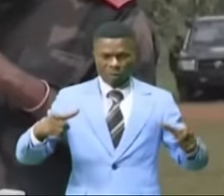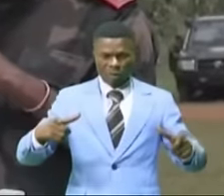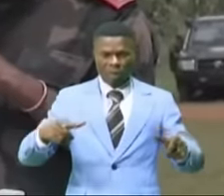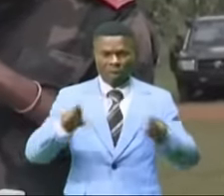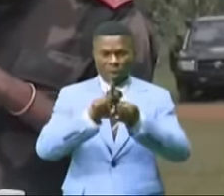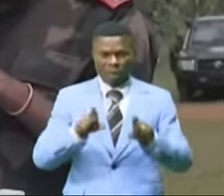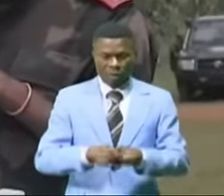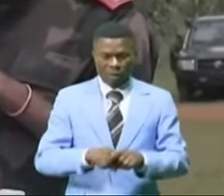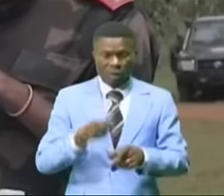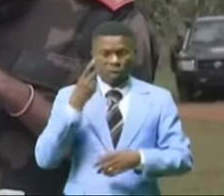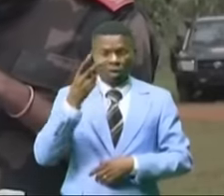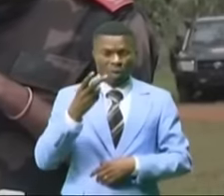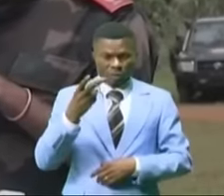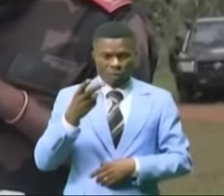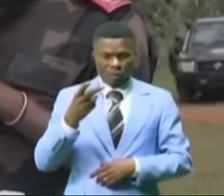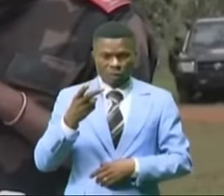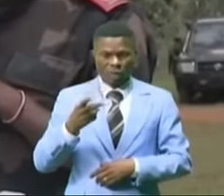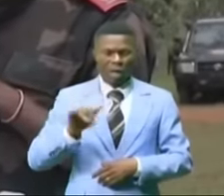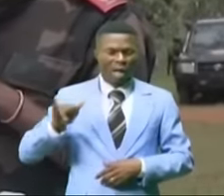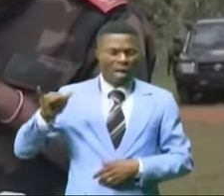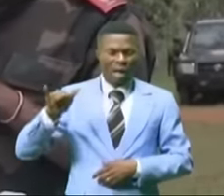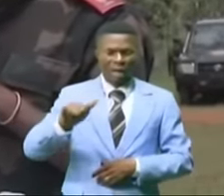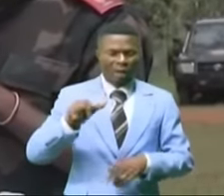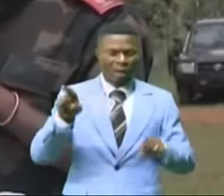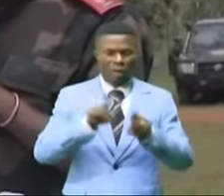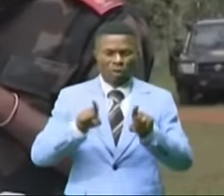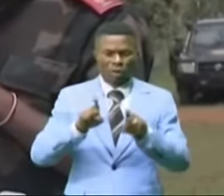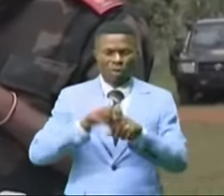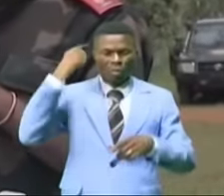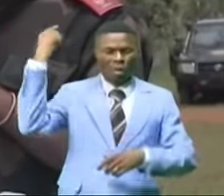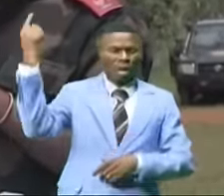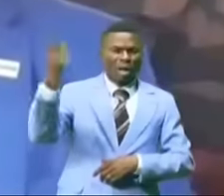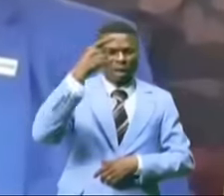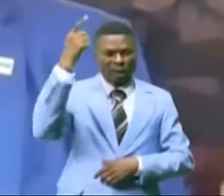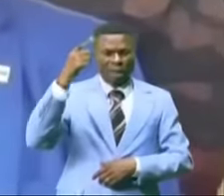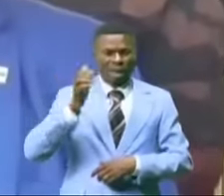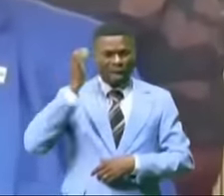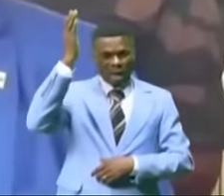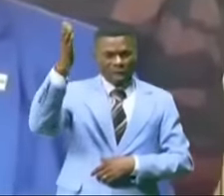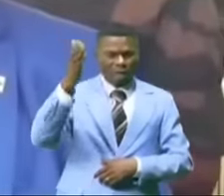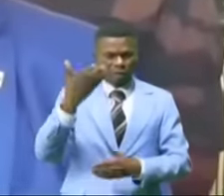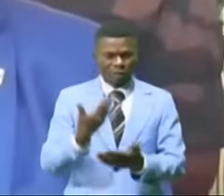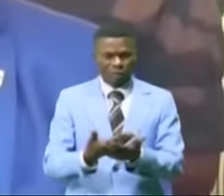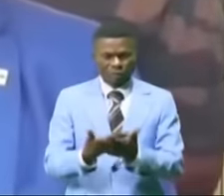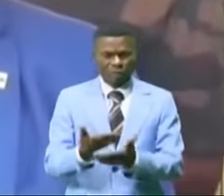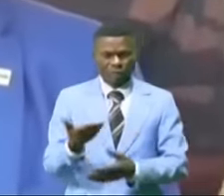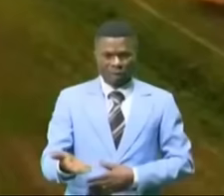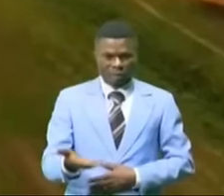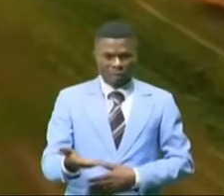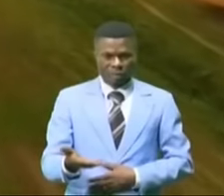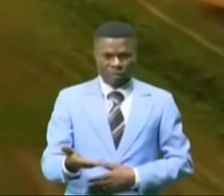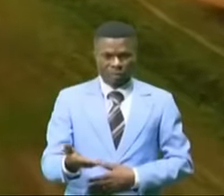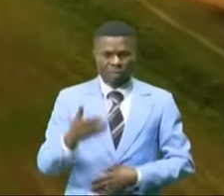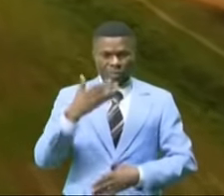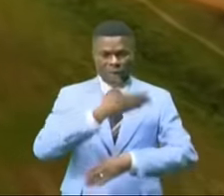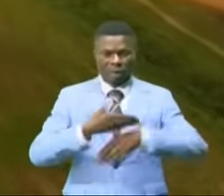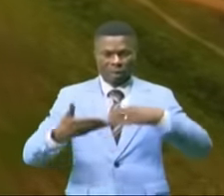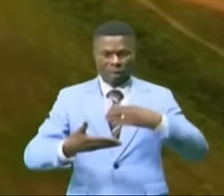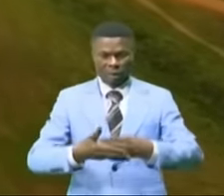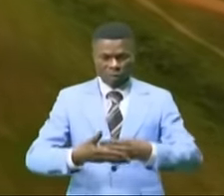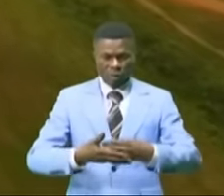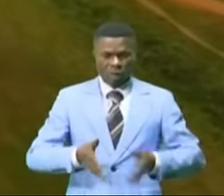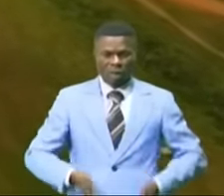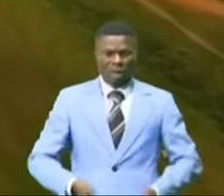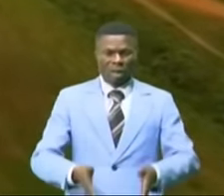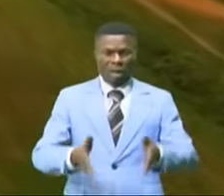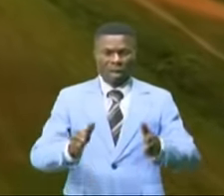en perspective des statuts d'aéroport international dans un avenir très proche. La construction et la modernisation